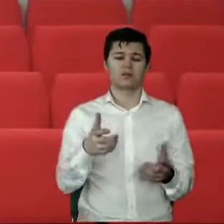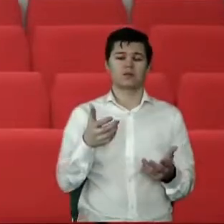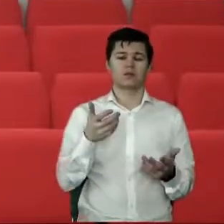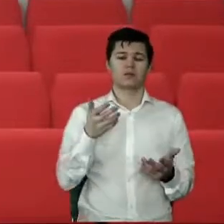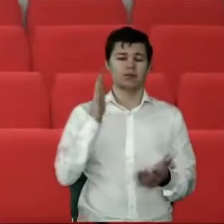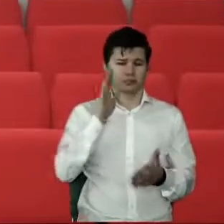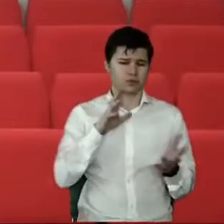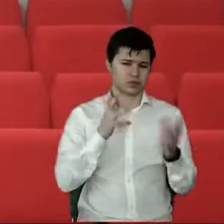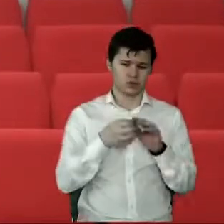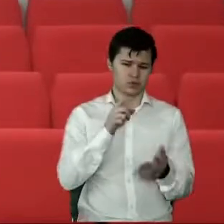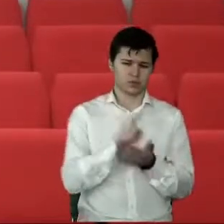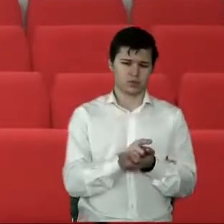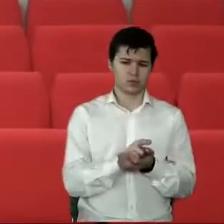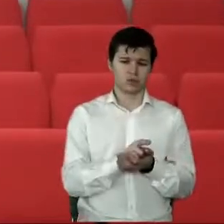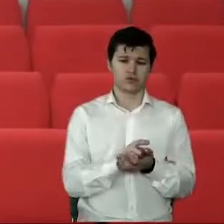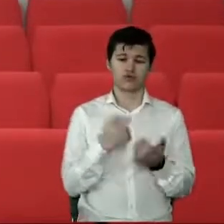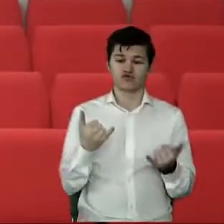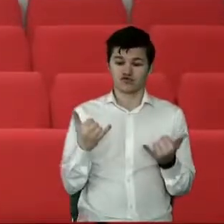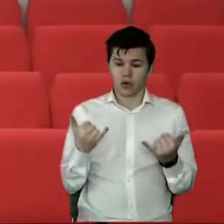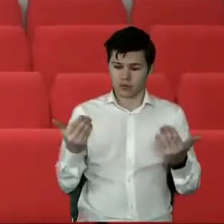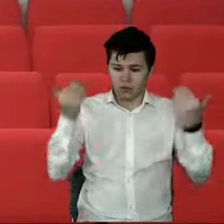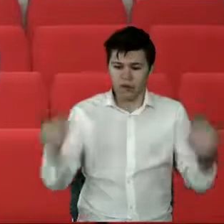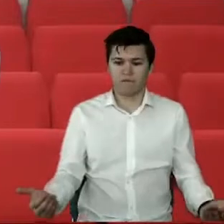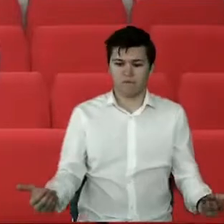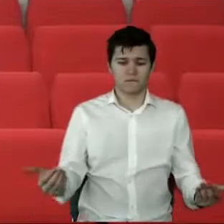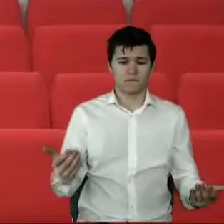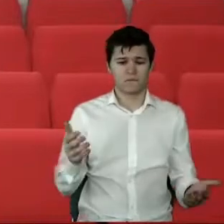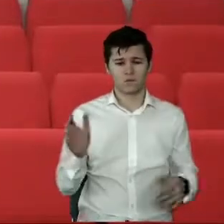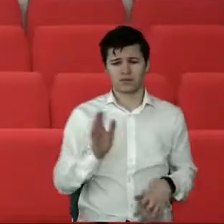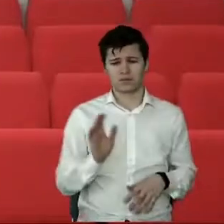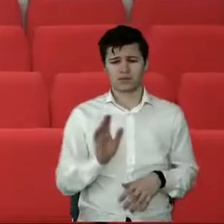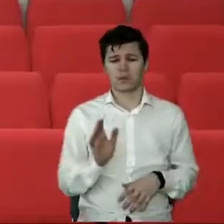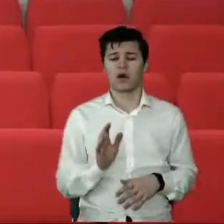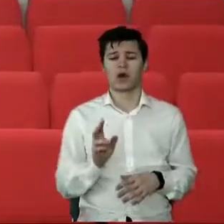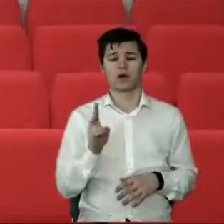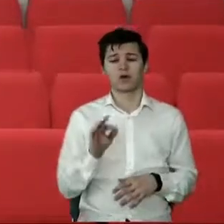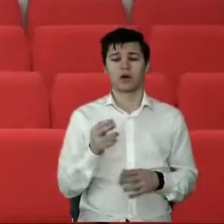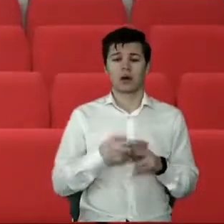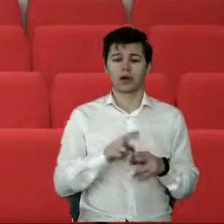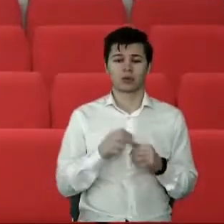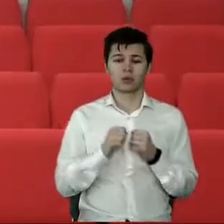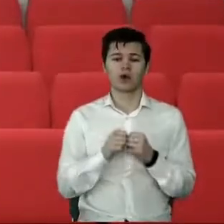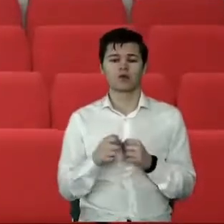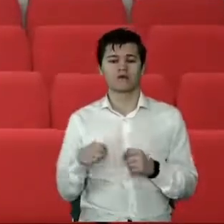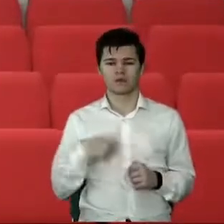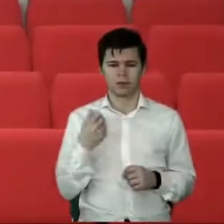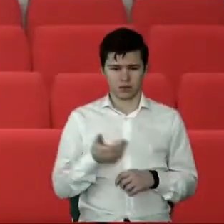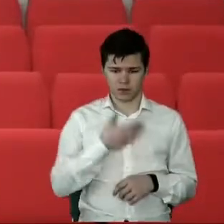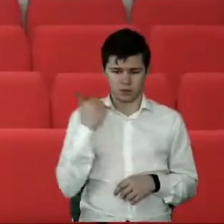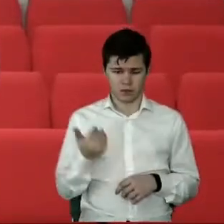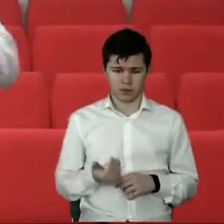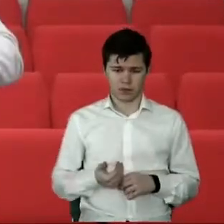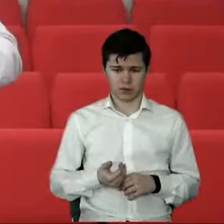будет. Возможно, мы не увидим его сейчас и явно. Но я точно знаю, что эти молитвы не напрасны перед Господом.